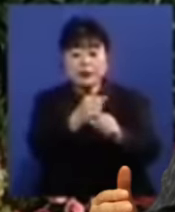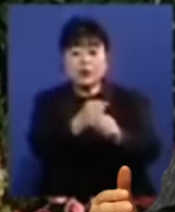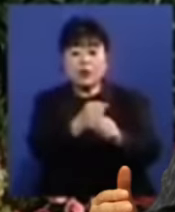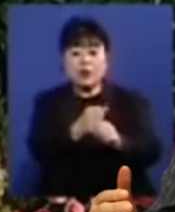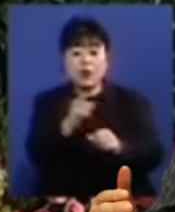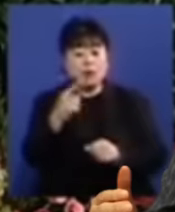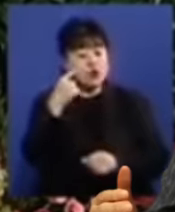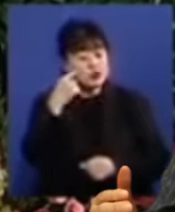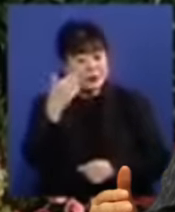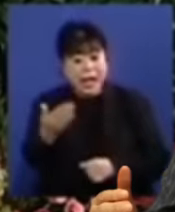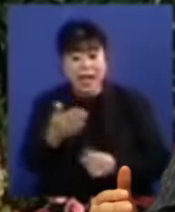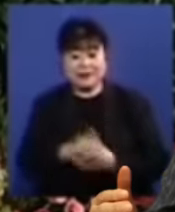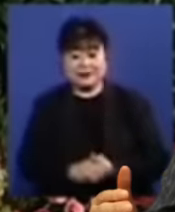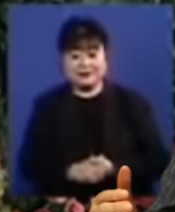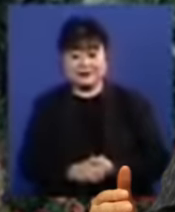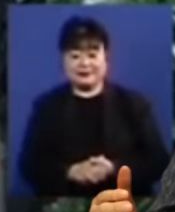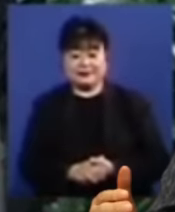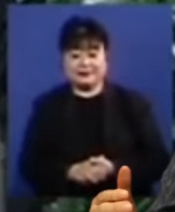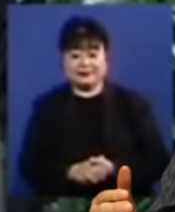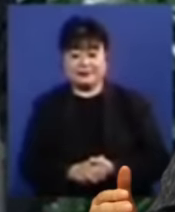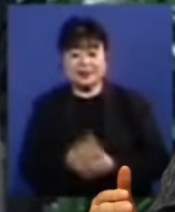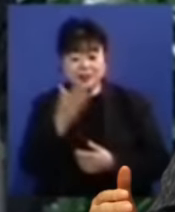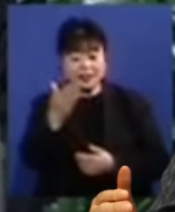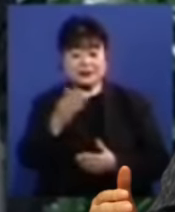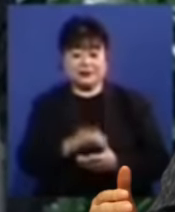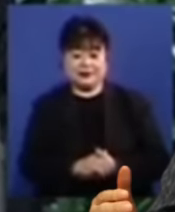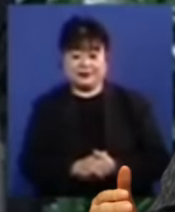것은 무엇입니까? 당신은